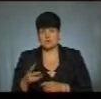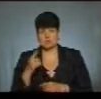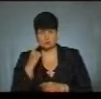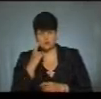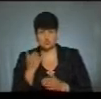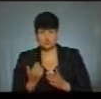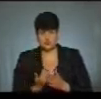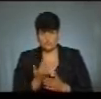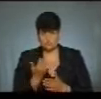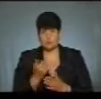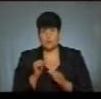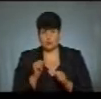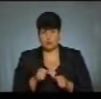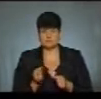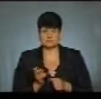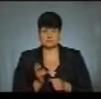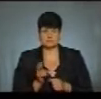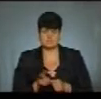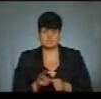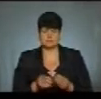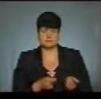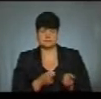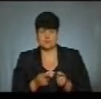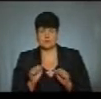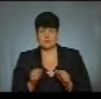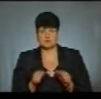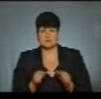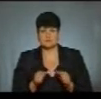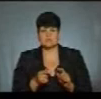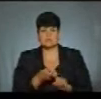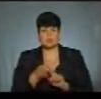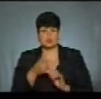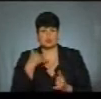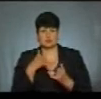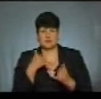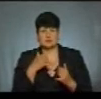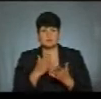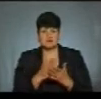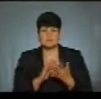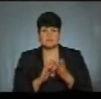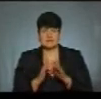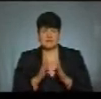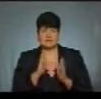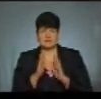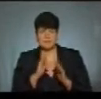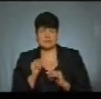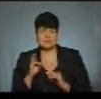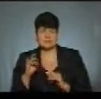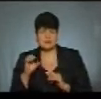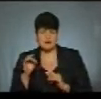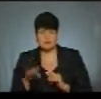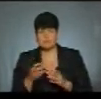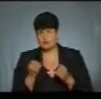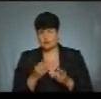почують новину, можуть долучитися, сконтактувати з фондом «Майбутнє сиріт». Ми є в соціальних мережах, Фейсбук, Інстаграмі.